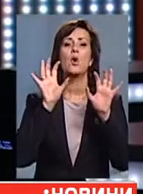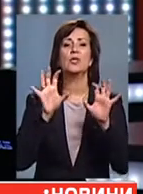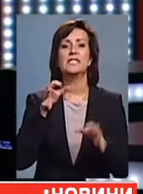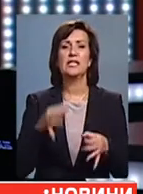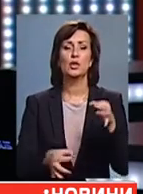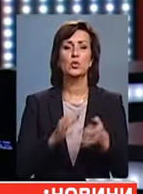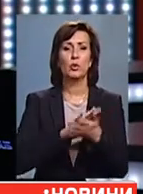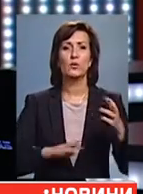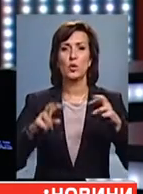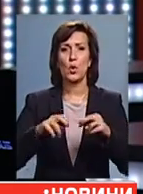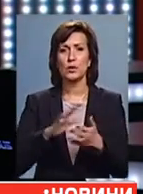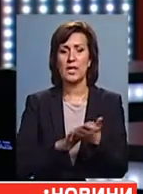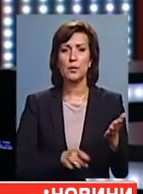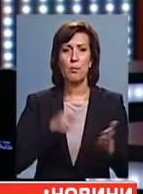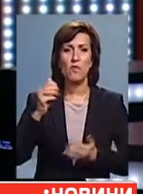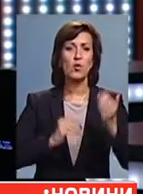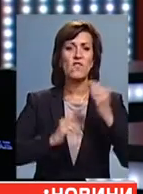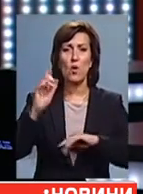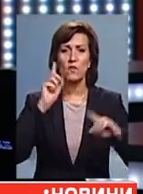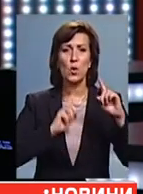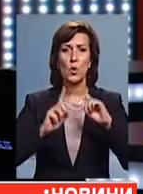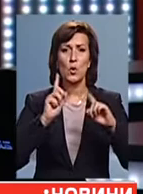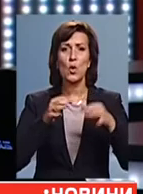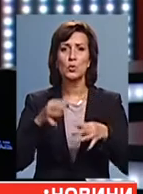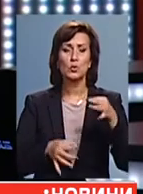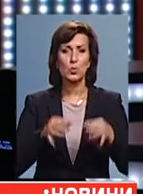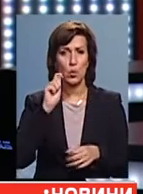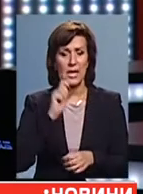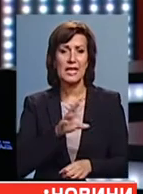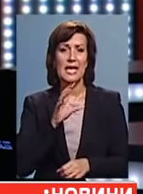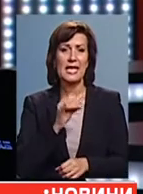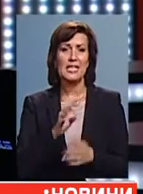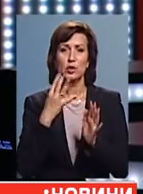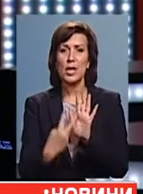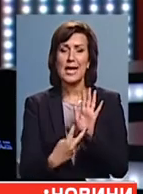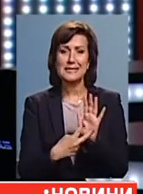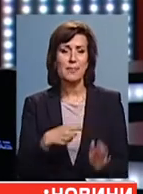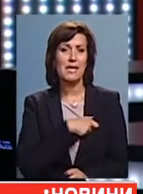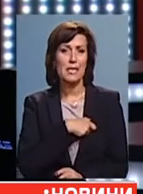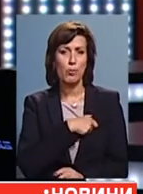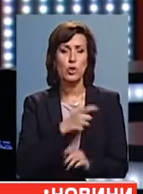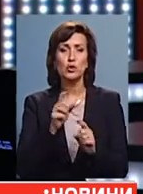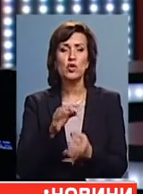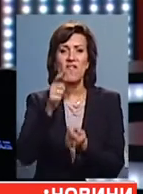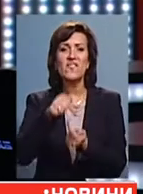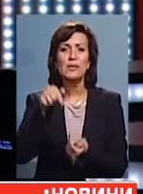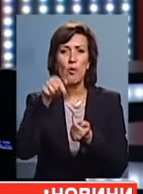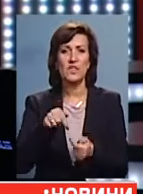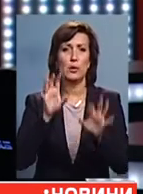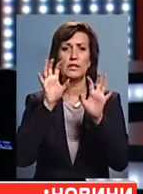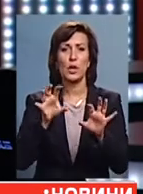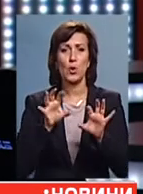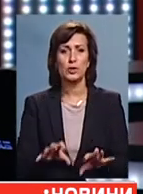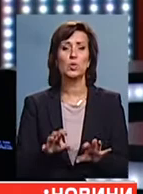Конституційний суд продовжив розгляд позову Верховного суду України та 47 депутатів щодо відповідності Конституції закону про очищення